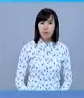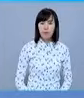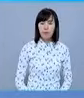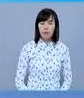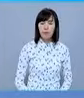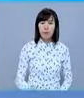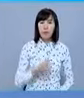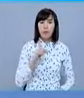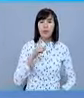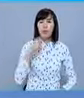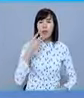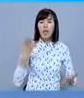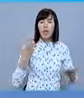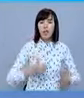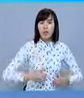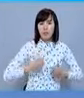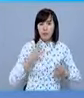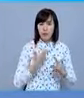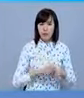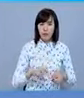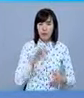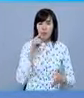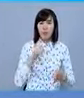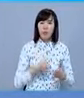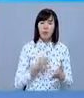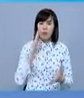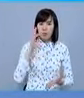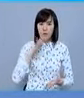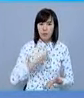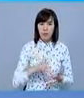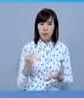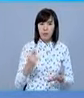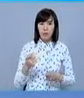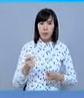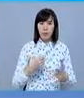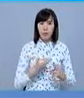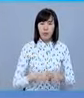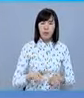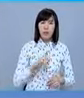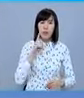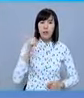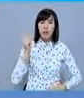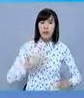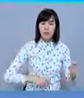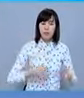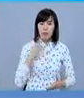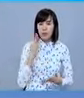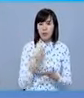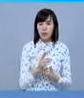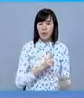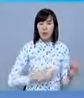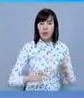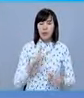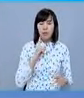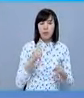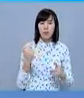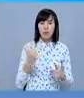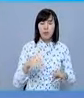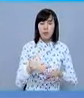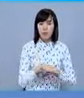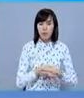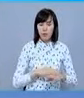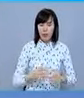Жастар не дейт, қайда ұмтылат? Дәл осы сауалдарға Шымкентте тұңғыш ұйымдастырылған жастар форумында жауап ізделді. Жиында 3-ші